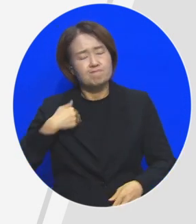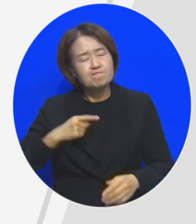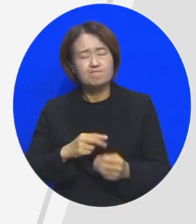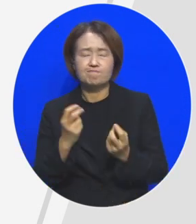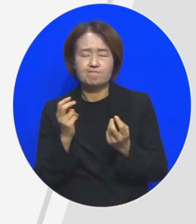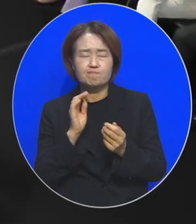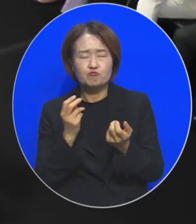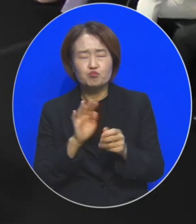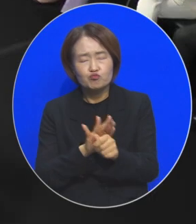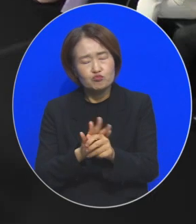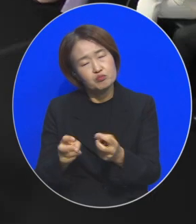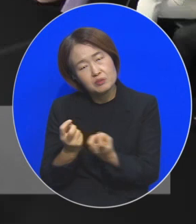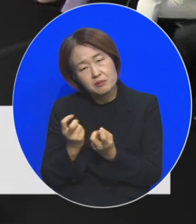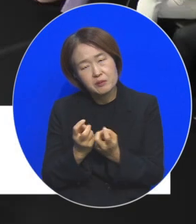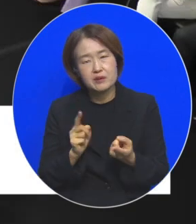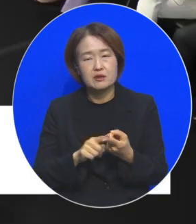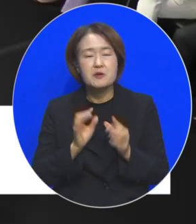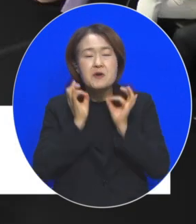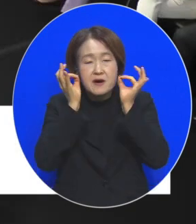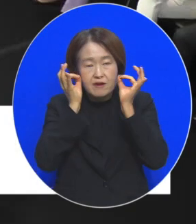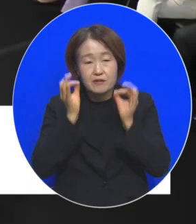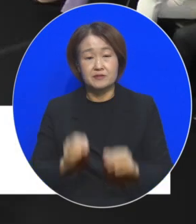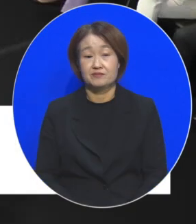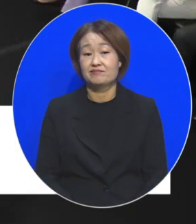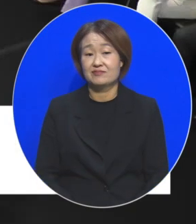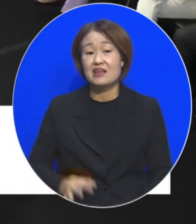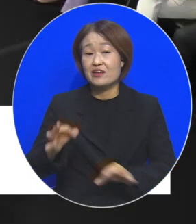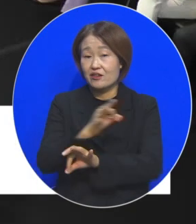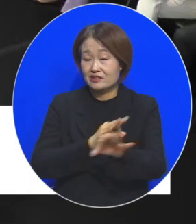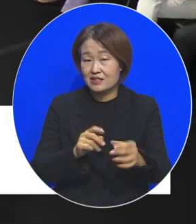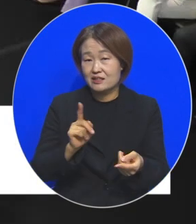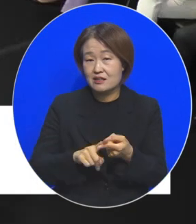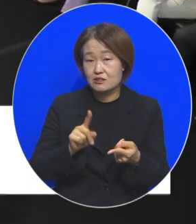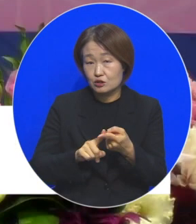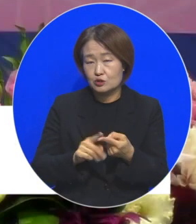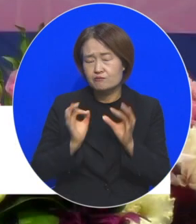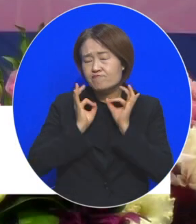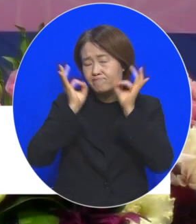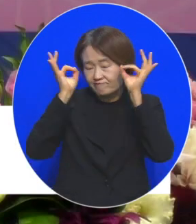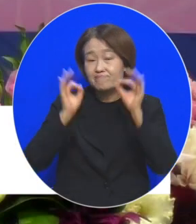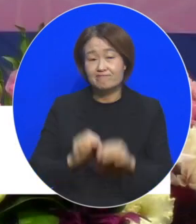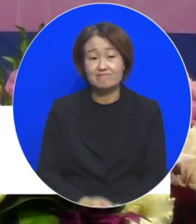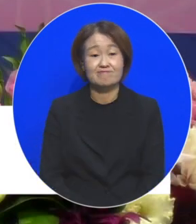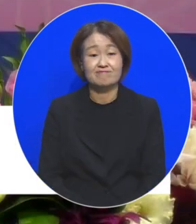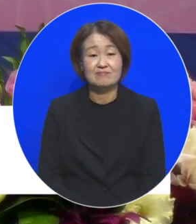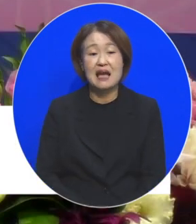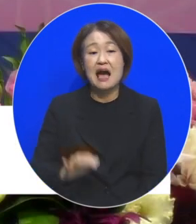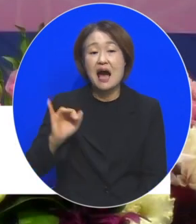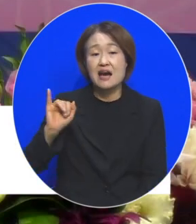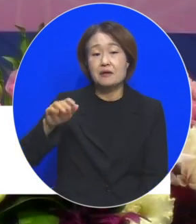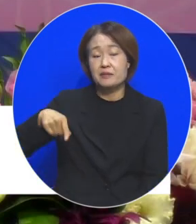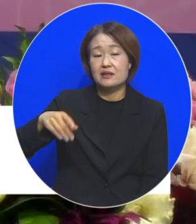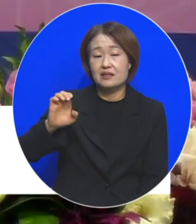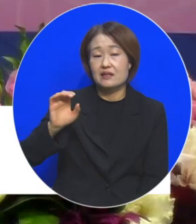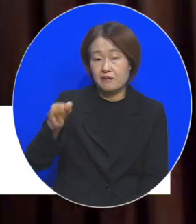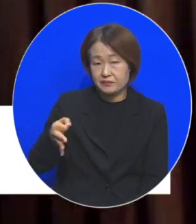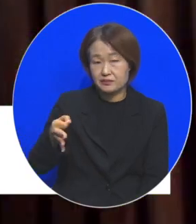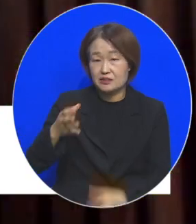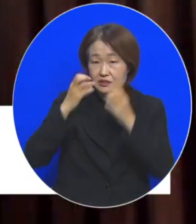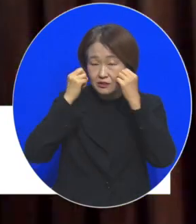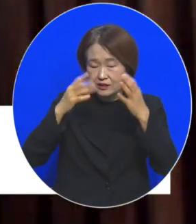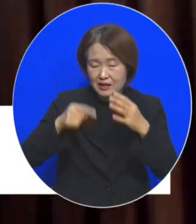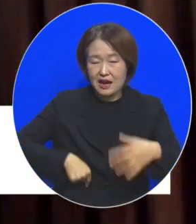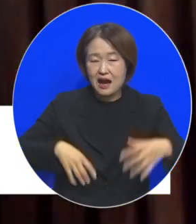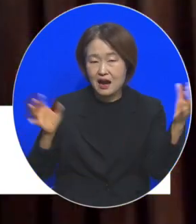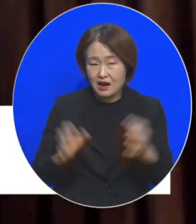할 계획입니다 경제 안보 세일즈외교에도 박차를 가합니다 ipef 등 새로운 협력을